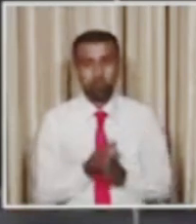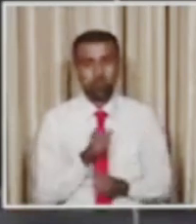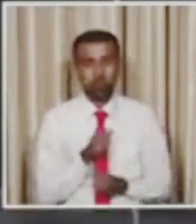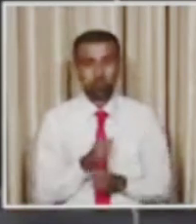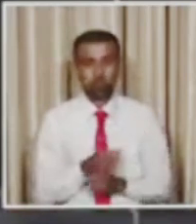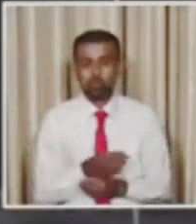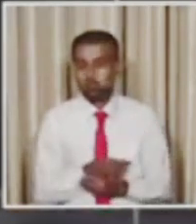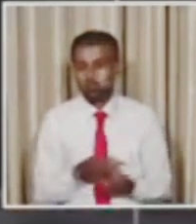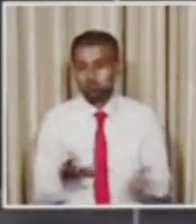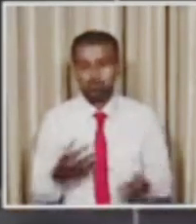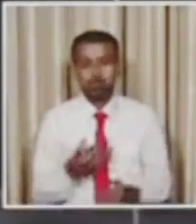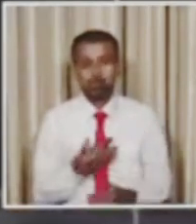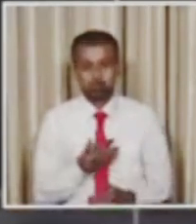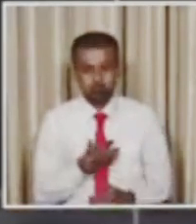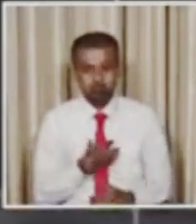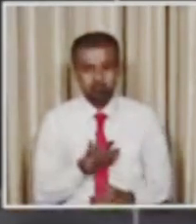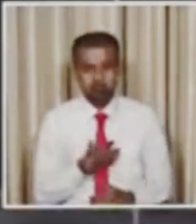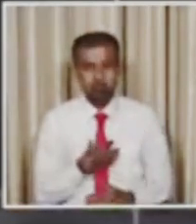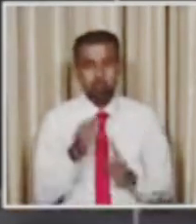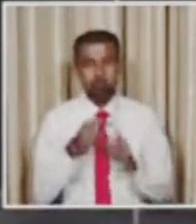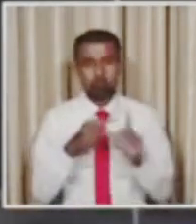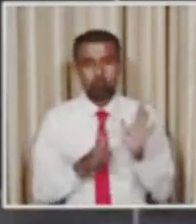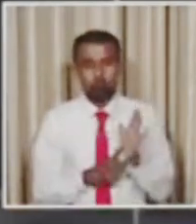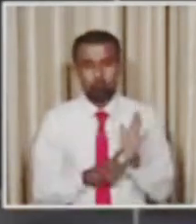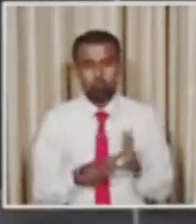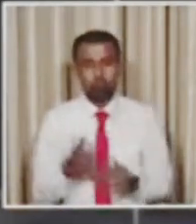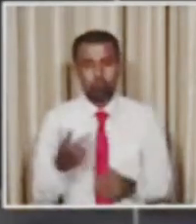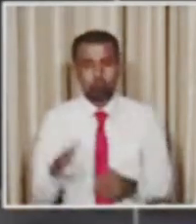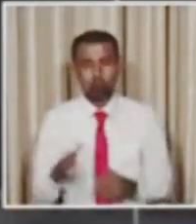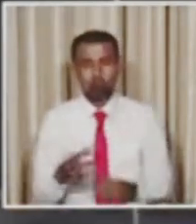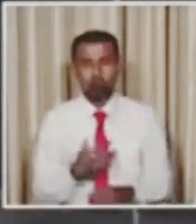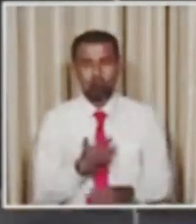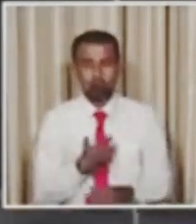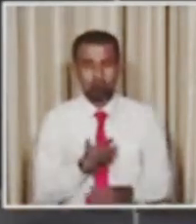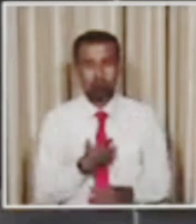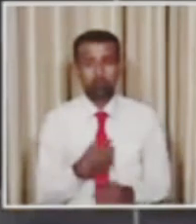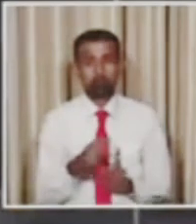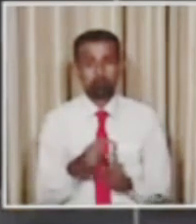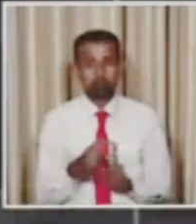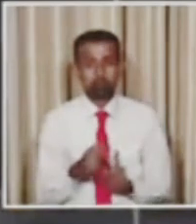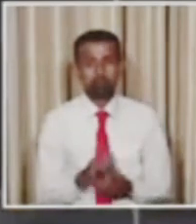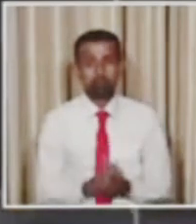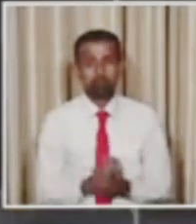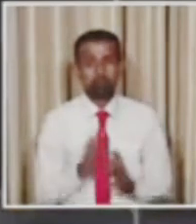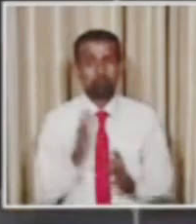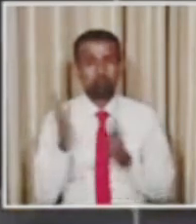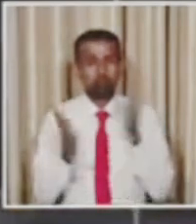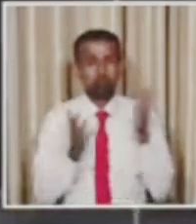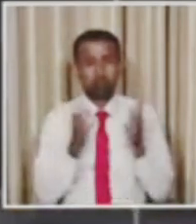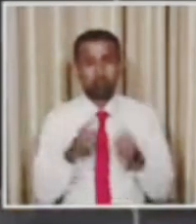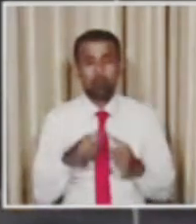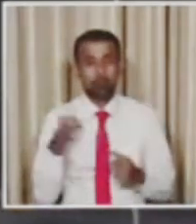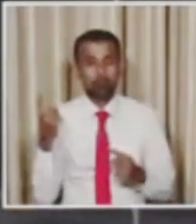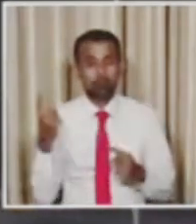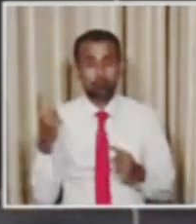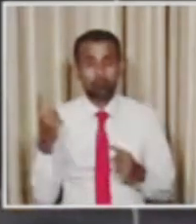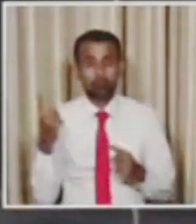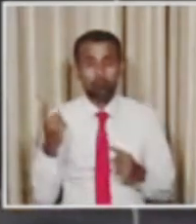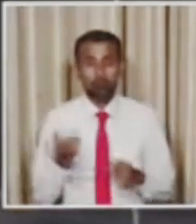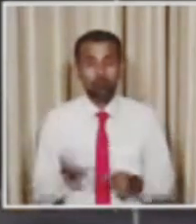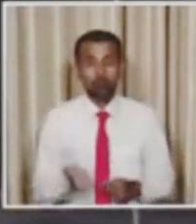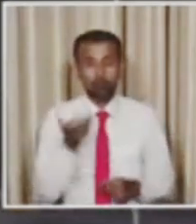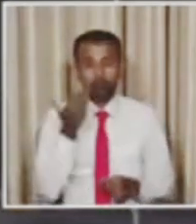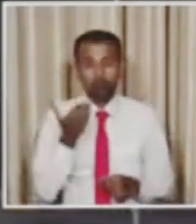වීමේ වේදනාව, පලස්තීනුවන් මුහුණ දීලා ඉන්න ඛේදවාචකයේ බරපතලකම ලෝකයේ අන් කවර ජාතියකටත් වඩා